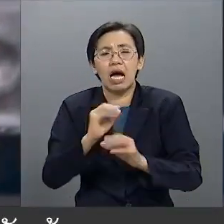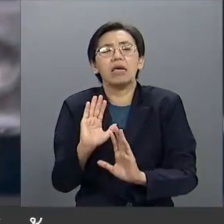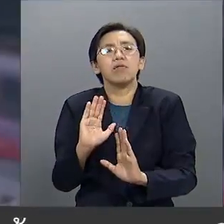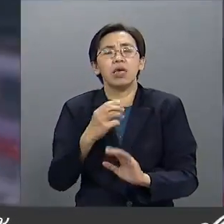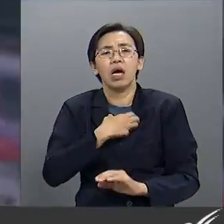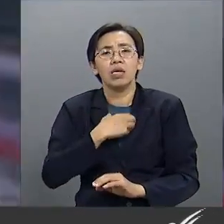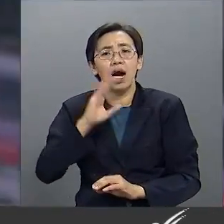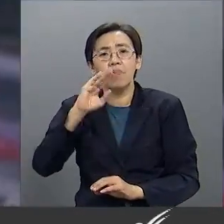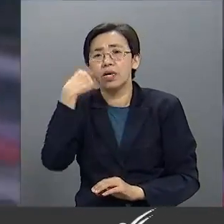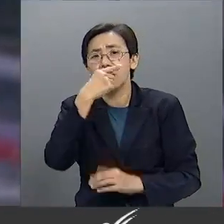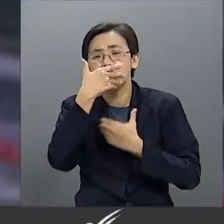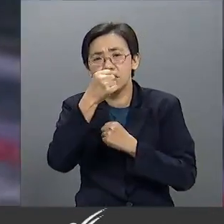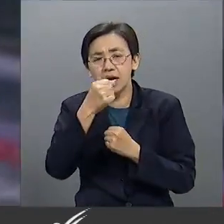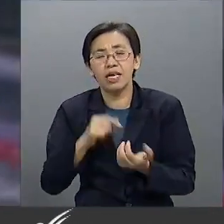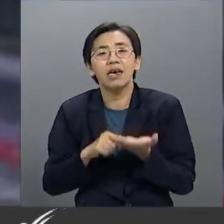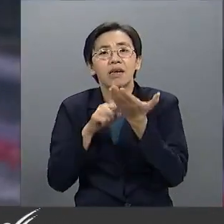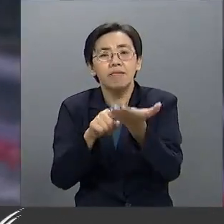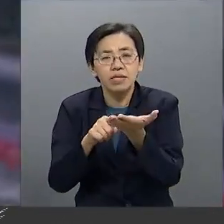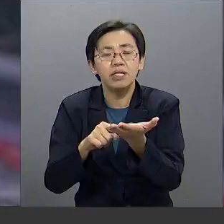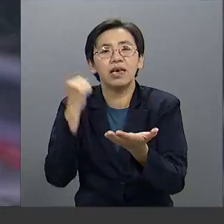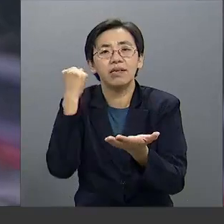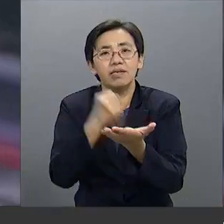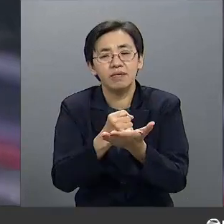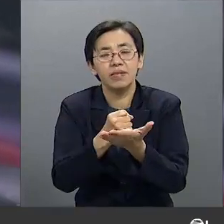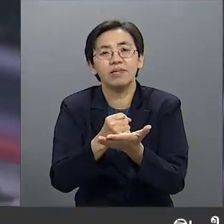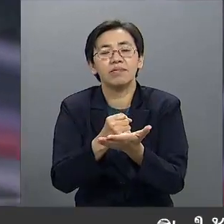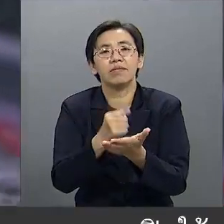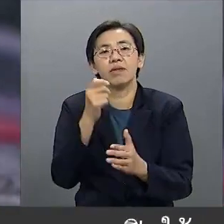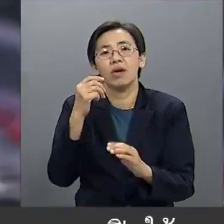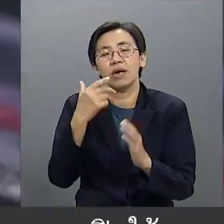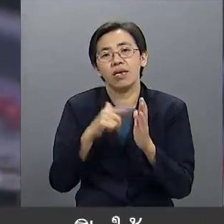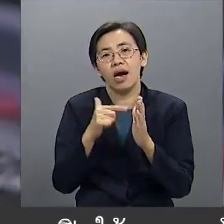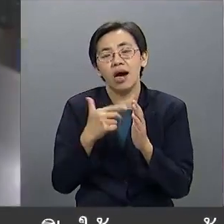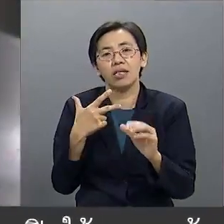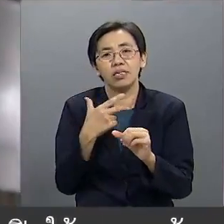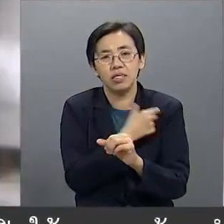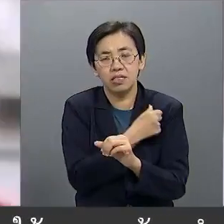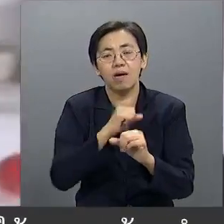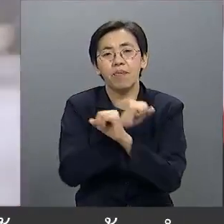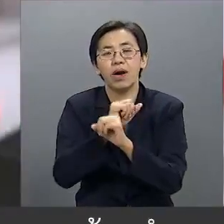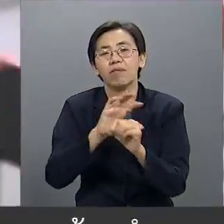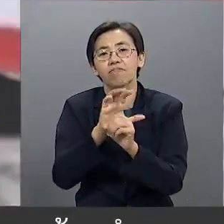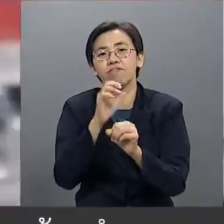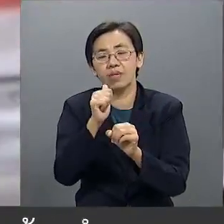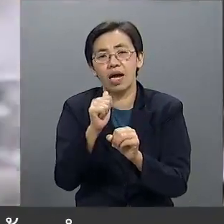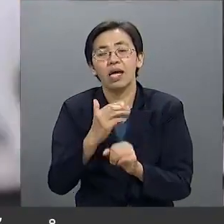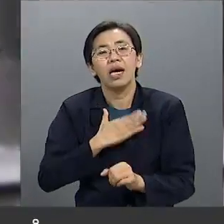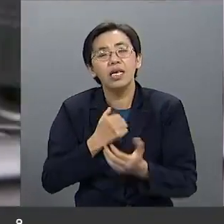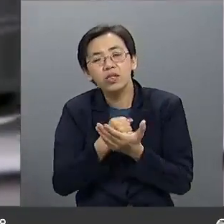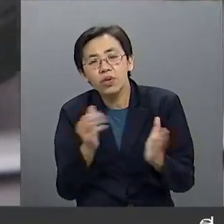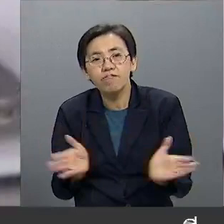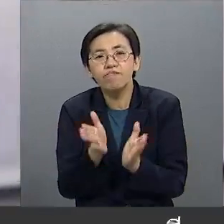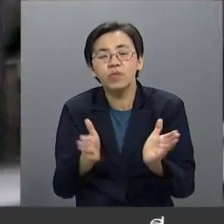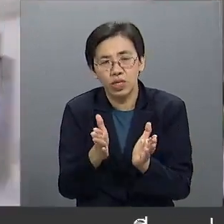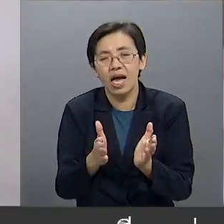ใจมายื่นขอขึ้นทะเบียนวัคซีนโควิด-19 โดยอย.พร้อมที่จะอำนวยความสะดวกในการขึ้นทะเบียนอย่างเต็มที่นะครับน